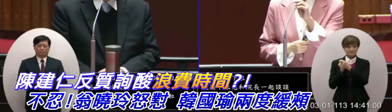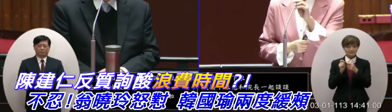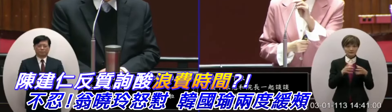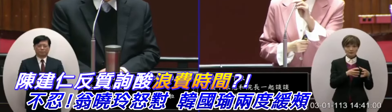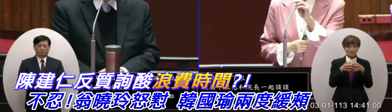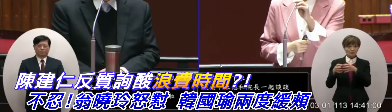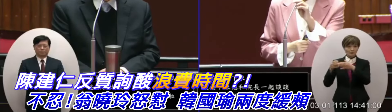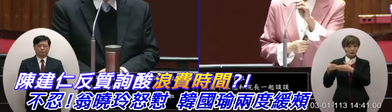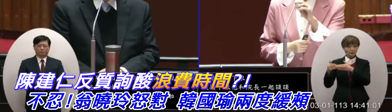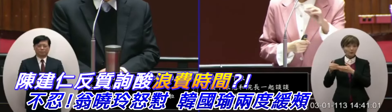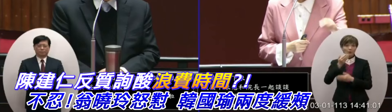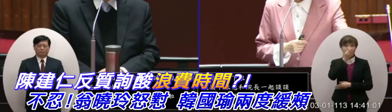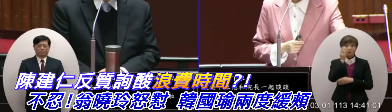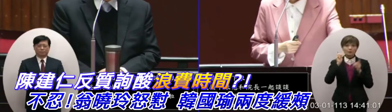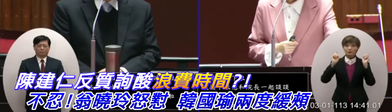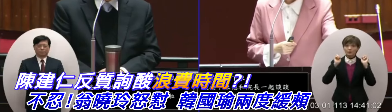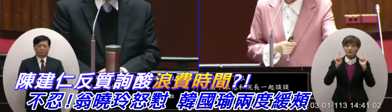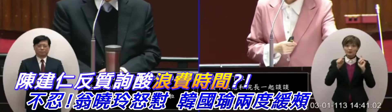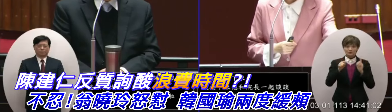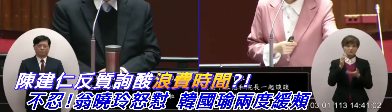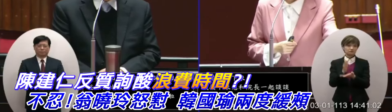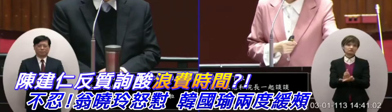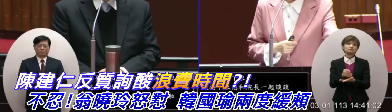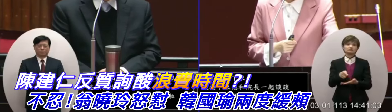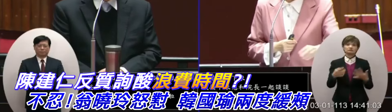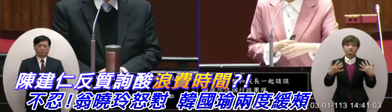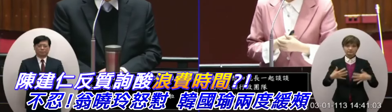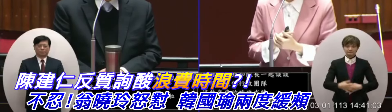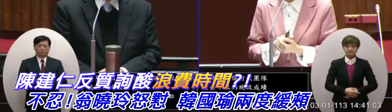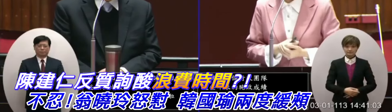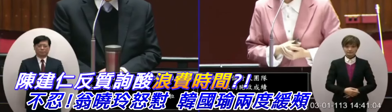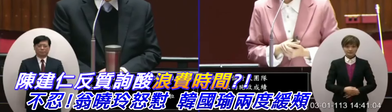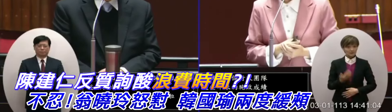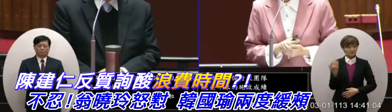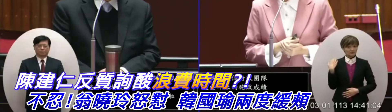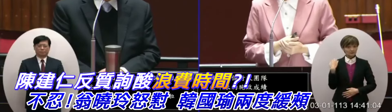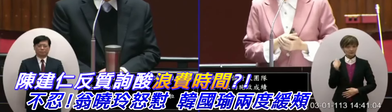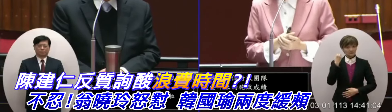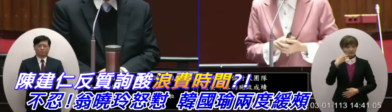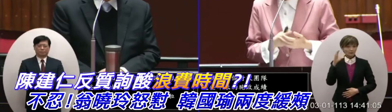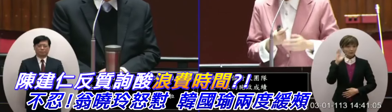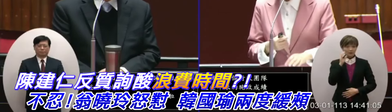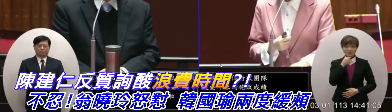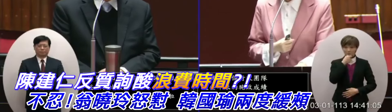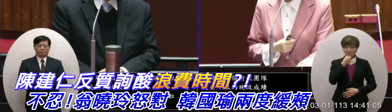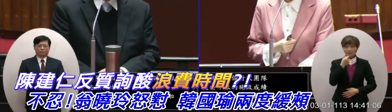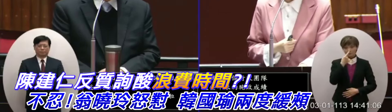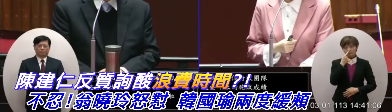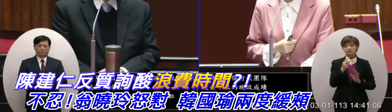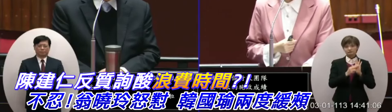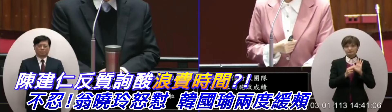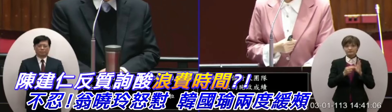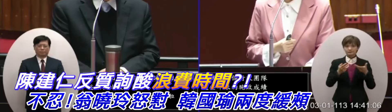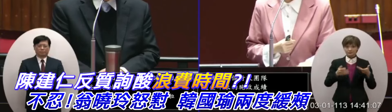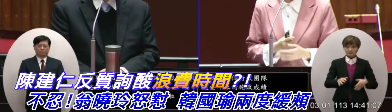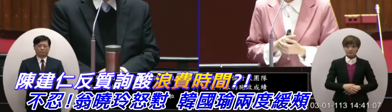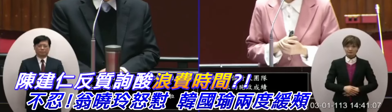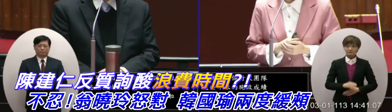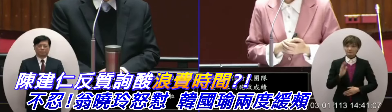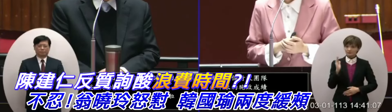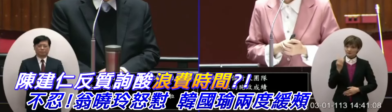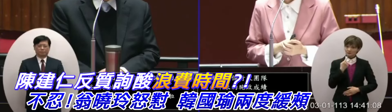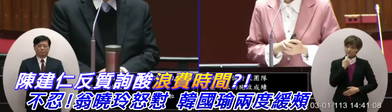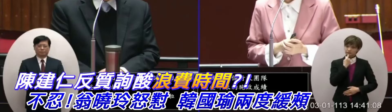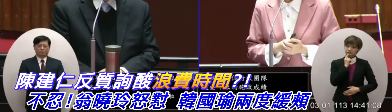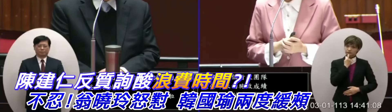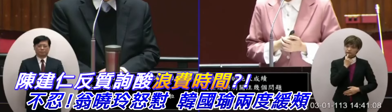题啊。这个当然我在一些新闻媒体上面已经有表达过我的意见，但是我还是同样觉得非常奇